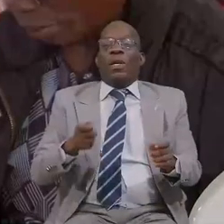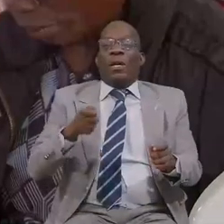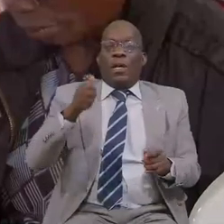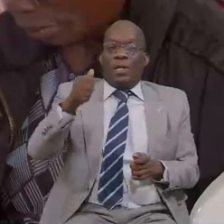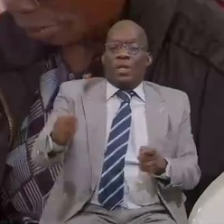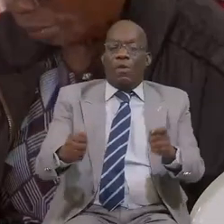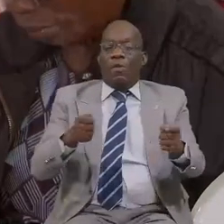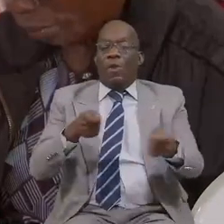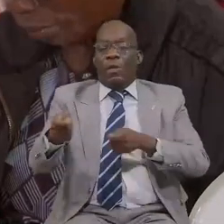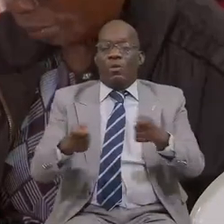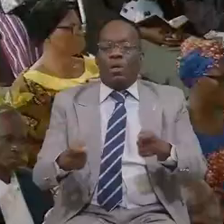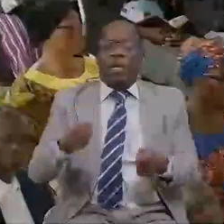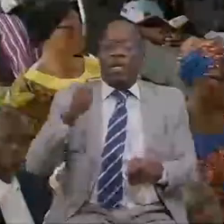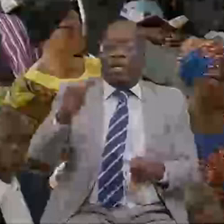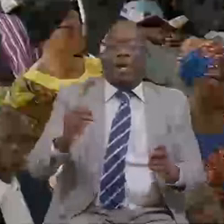de soi